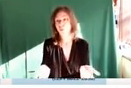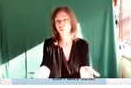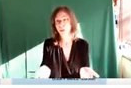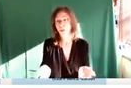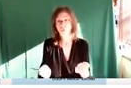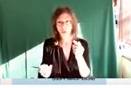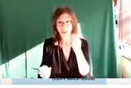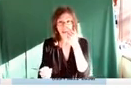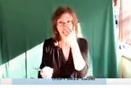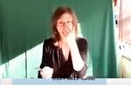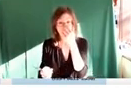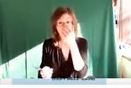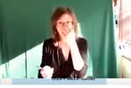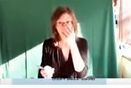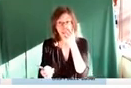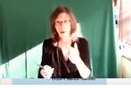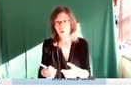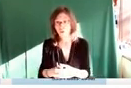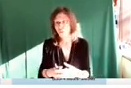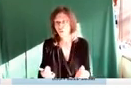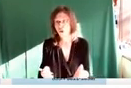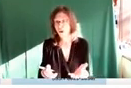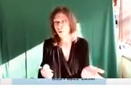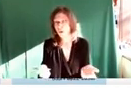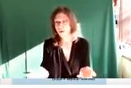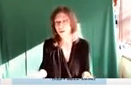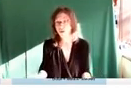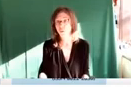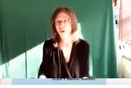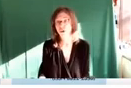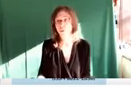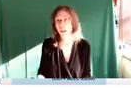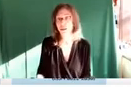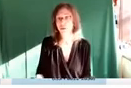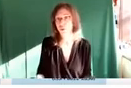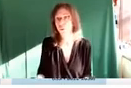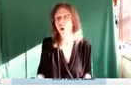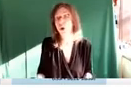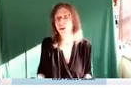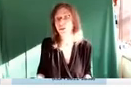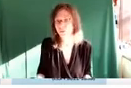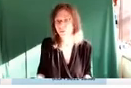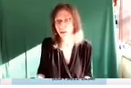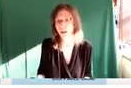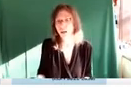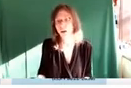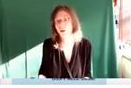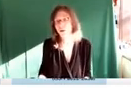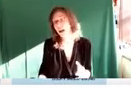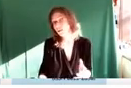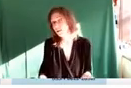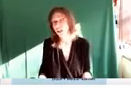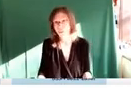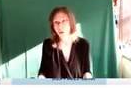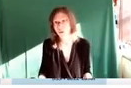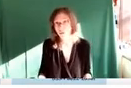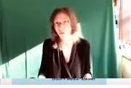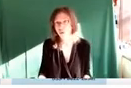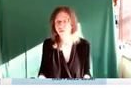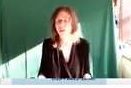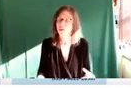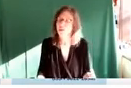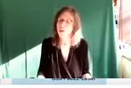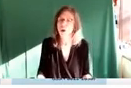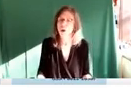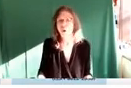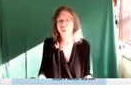Le document que vous regardez en ce moment, c'est un fichier de présentation HTML, dans le fond, a été fait avec R Markdown.